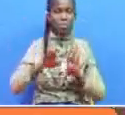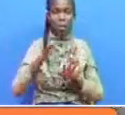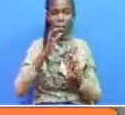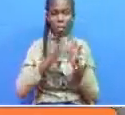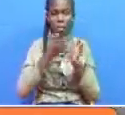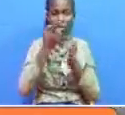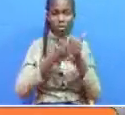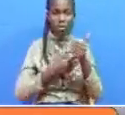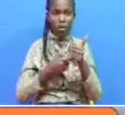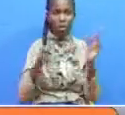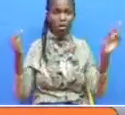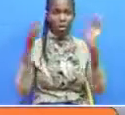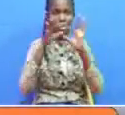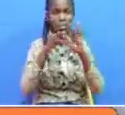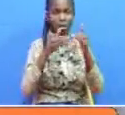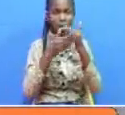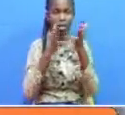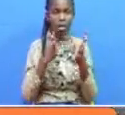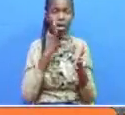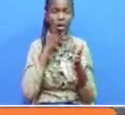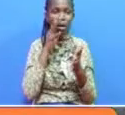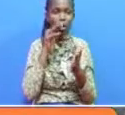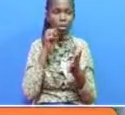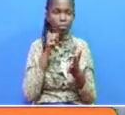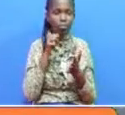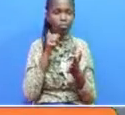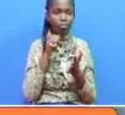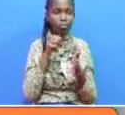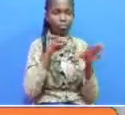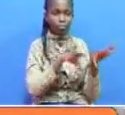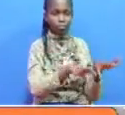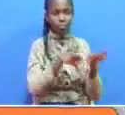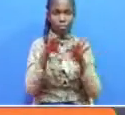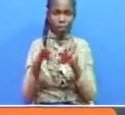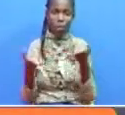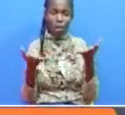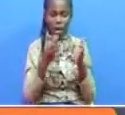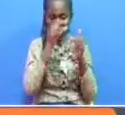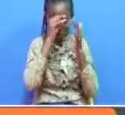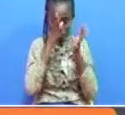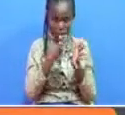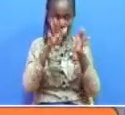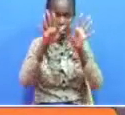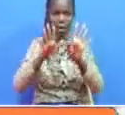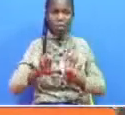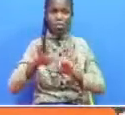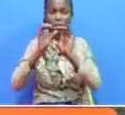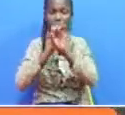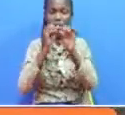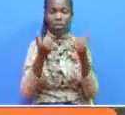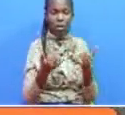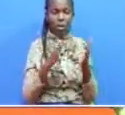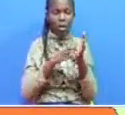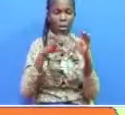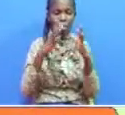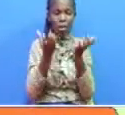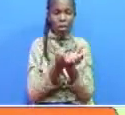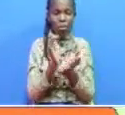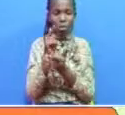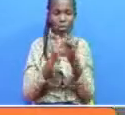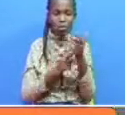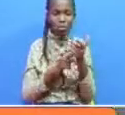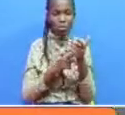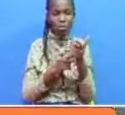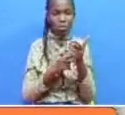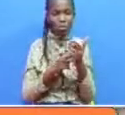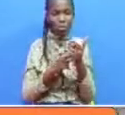anene ma Azimio tamomba na mkina ange yende na kutuma ato kiteo governor Mombasa. Songo yoi kulia mbaya Mokamba